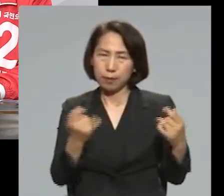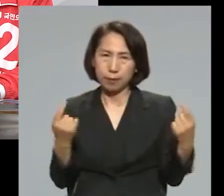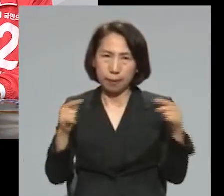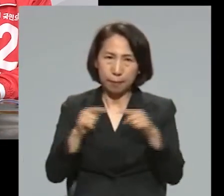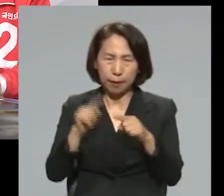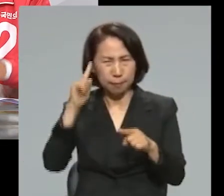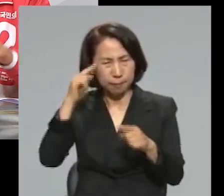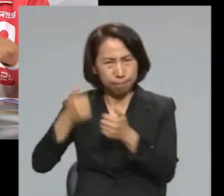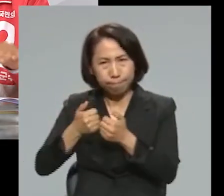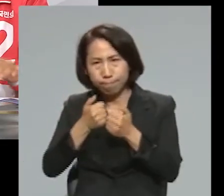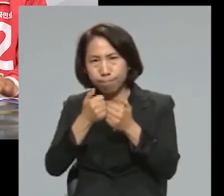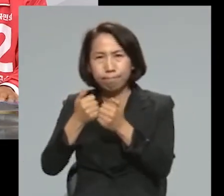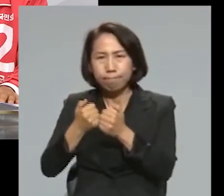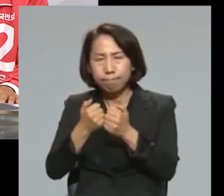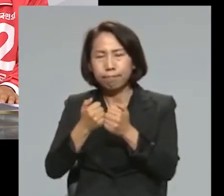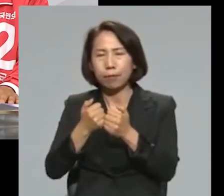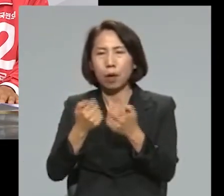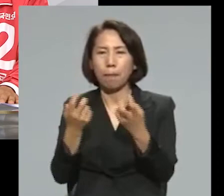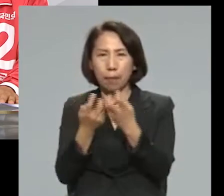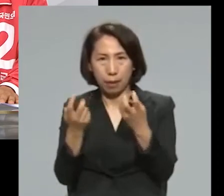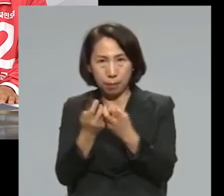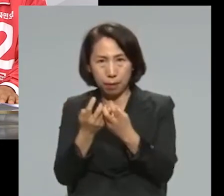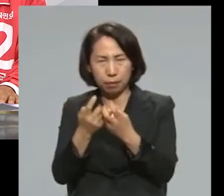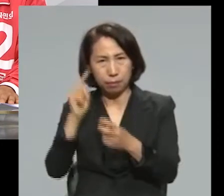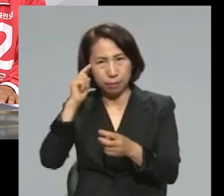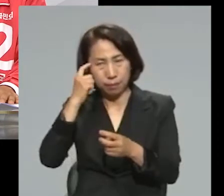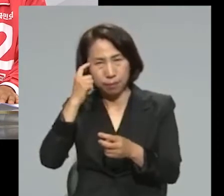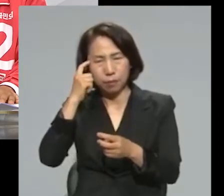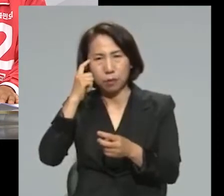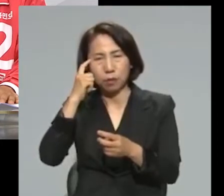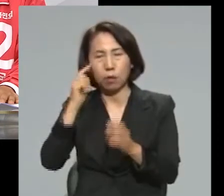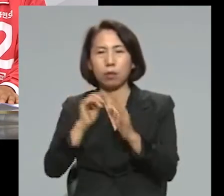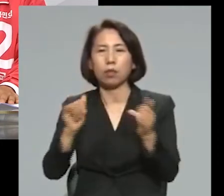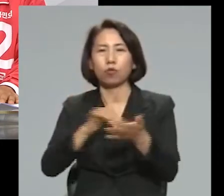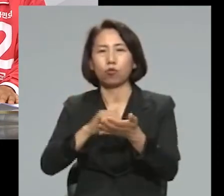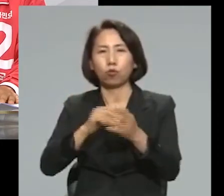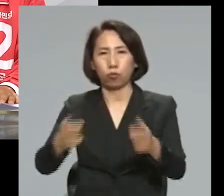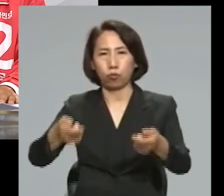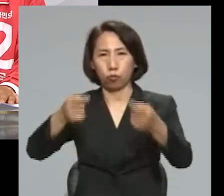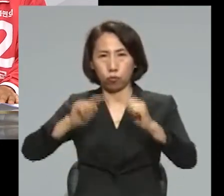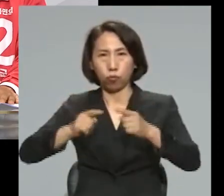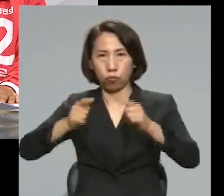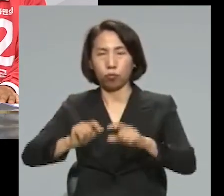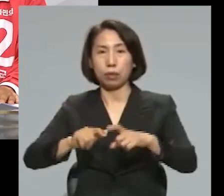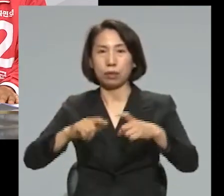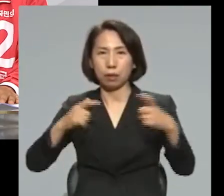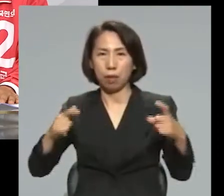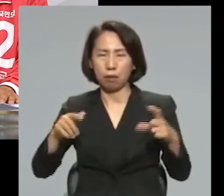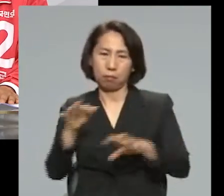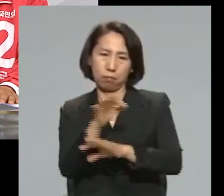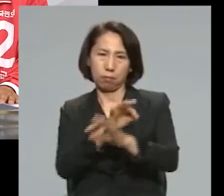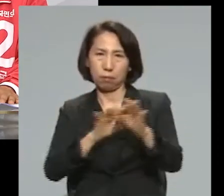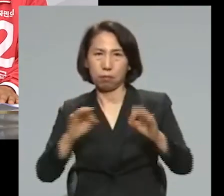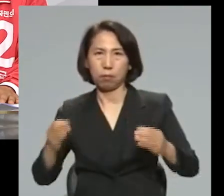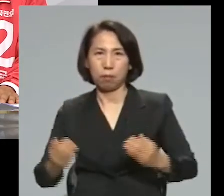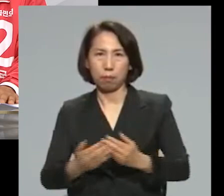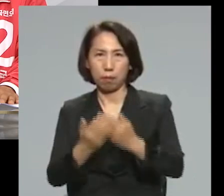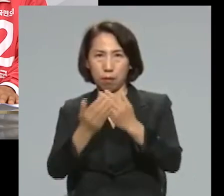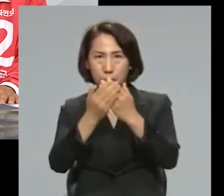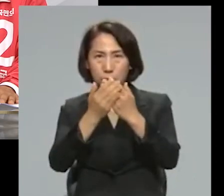함께 할 수 있는 시스템을 개발을 해서 인구가 증가와 더불어서 지역 경제 활성화에